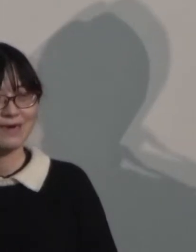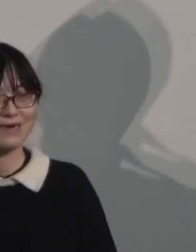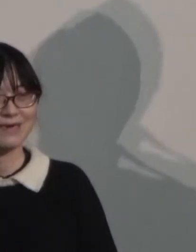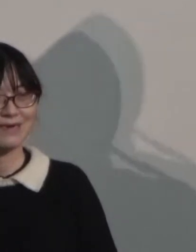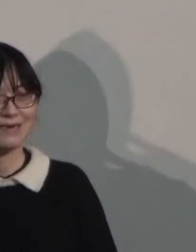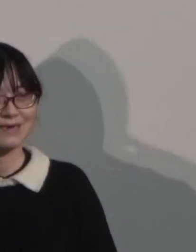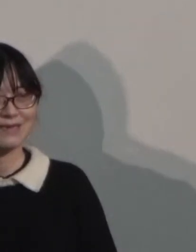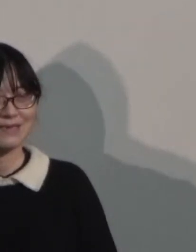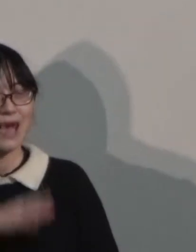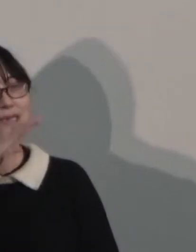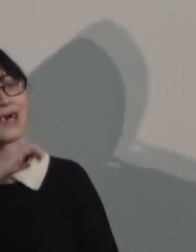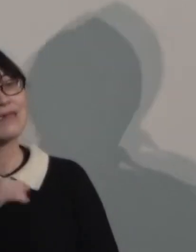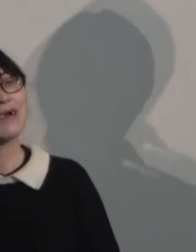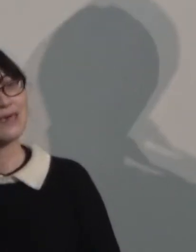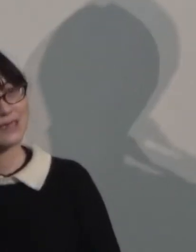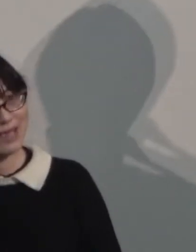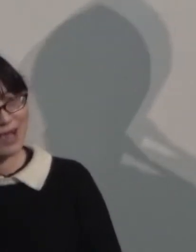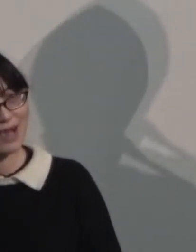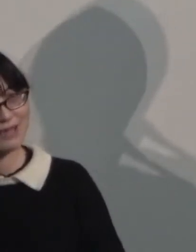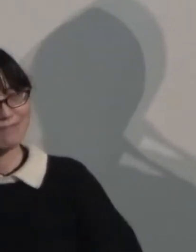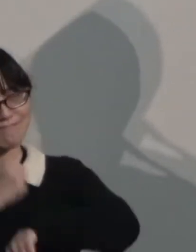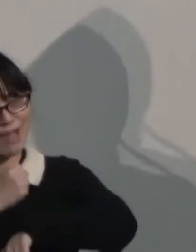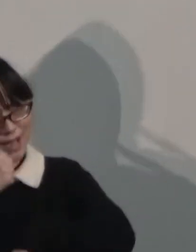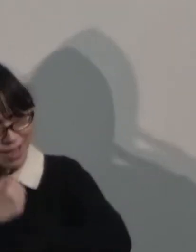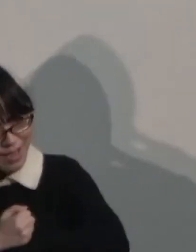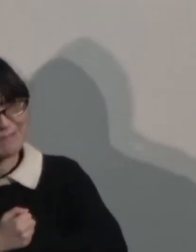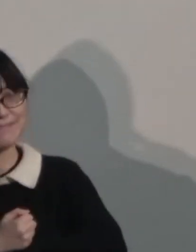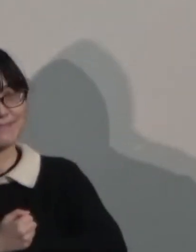それではサンタさん、大変だよね。